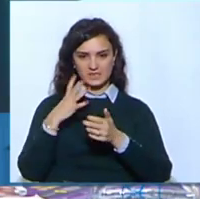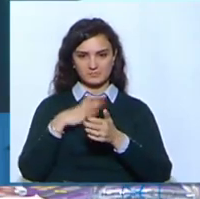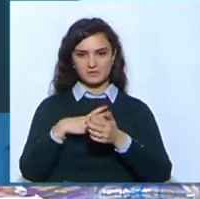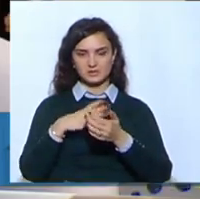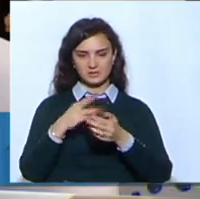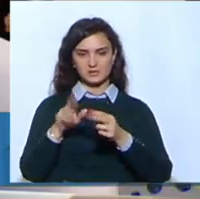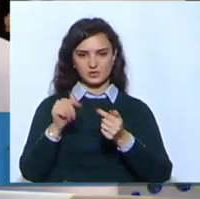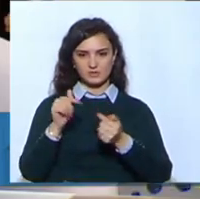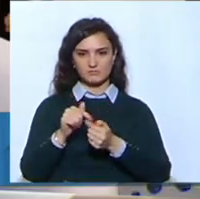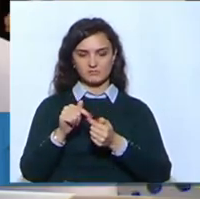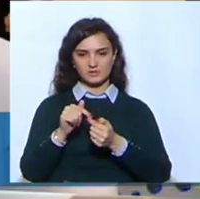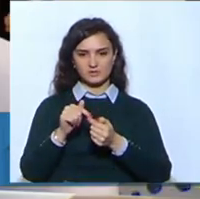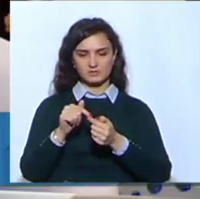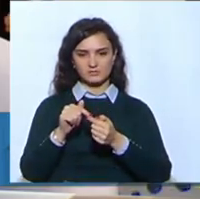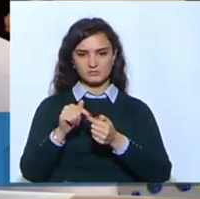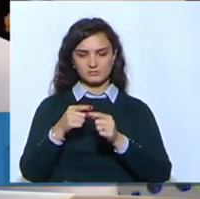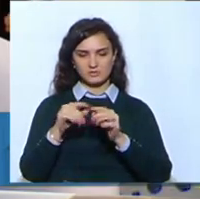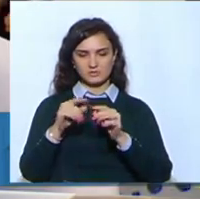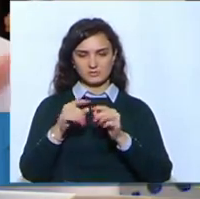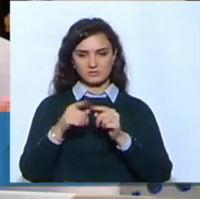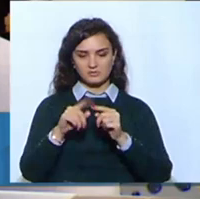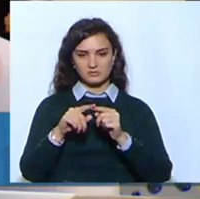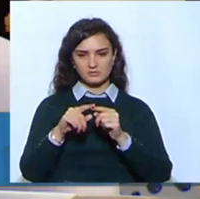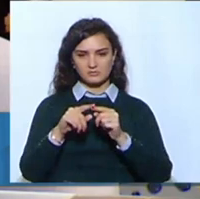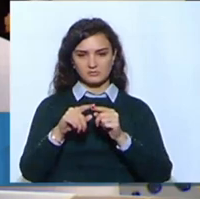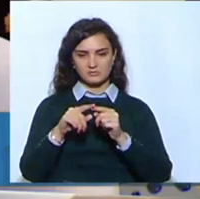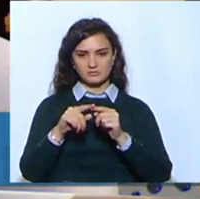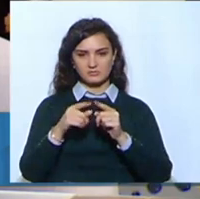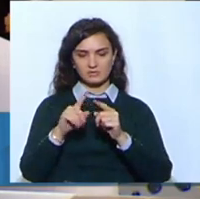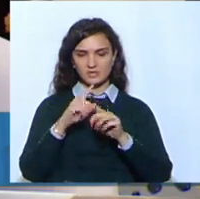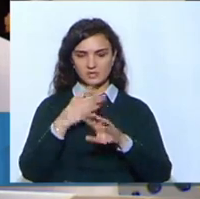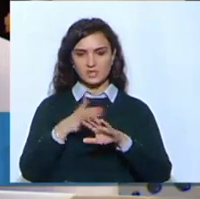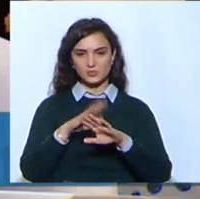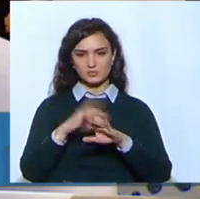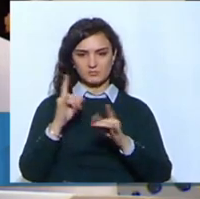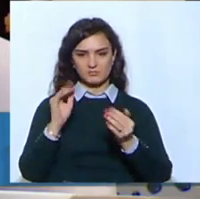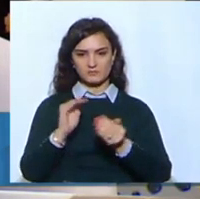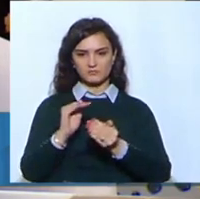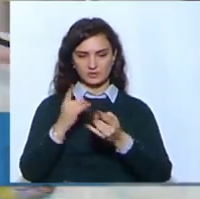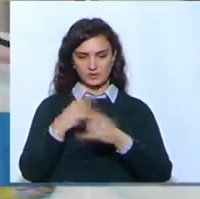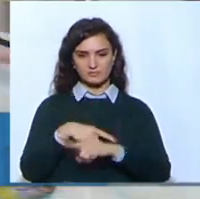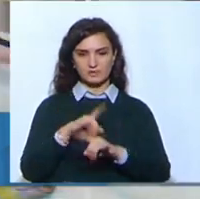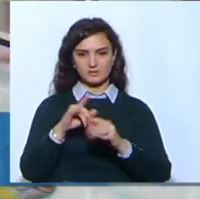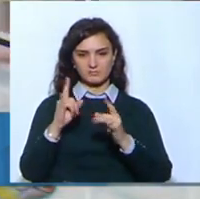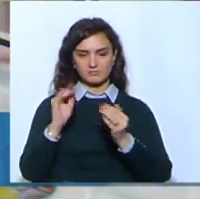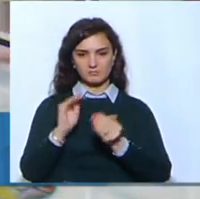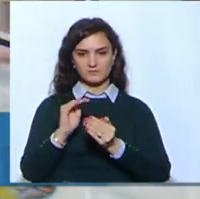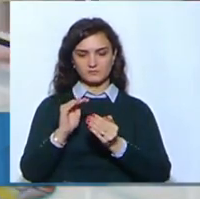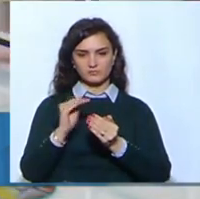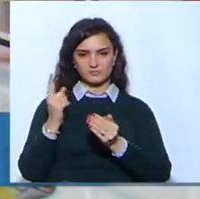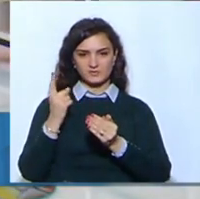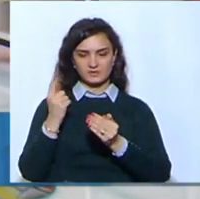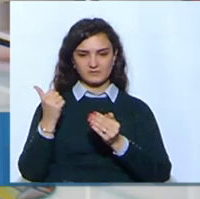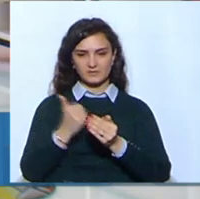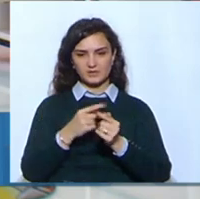მდგრადია, შესაბამისად არც მოკვდა, საუბედუროდ გამოიწვია რაღაცა გარკვეული გართულება ახალშობილში. ანუ დაიბადა ახალშობილი, რომელსაც